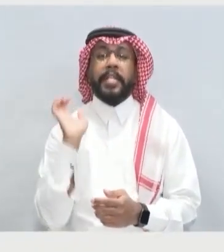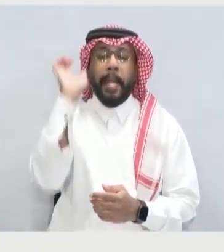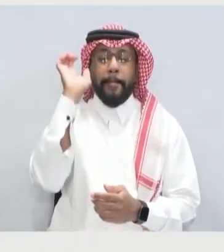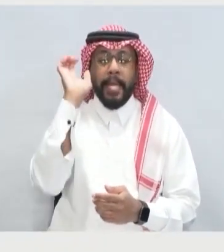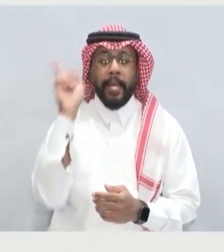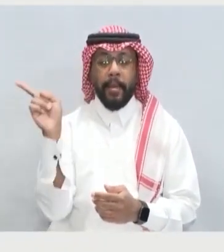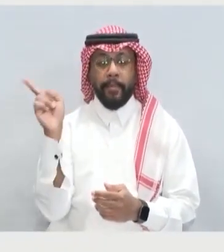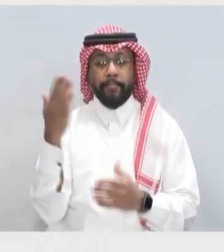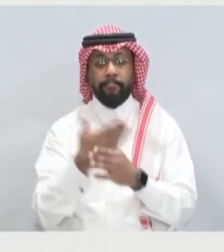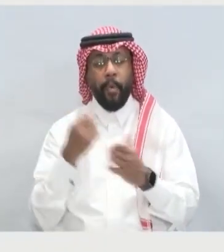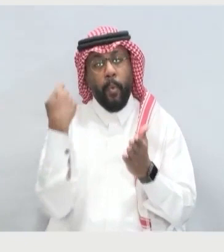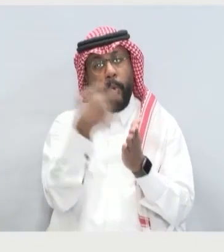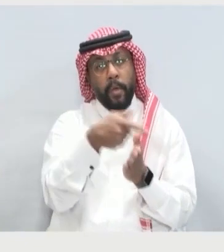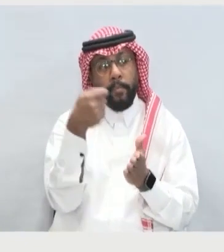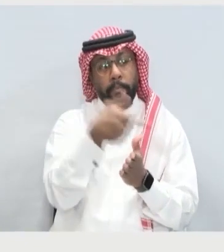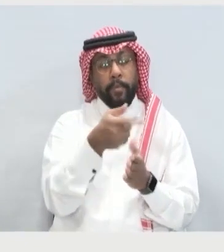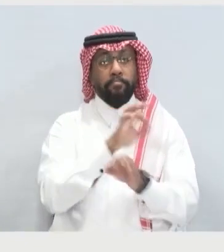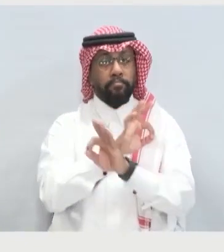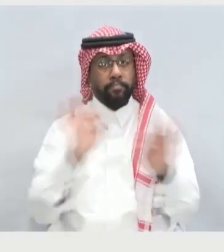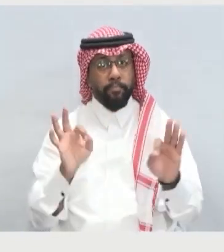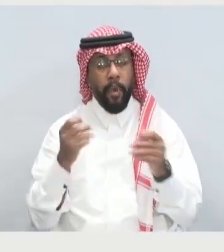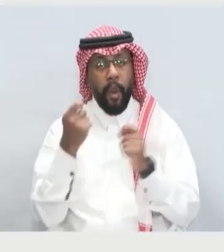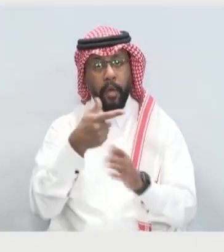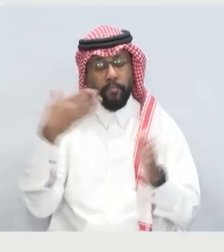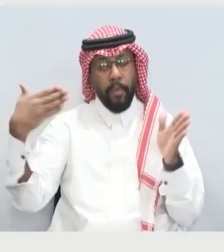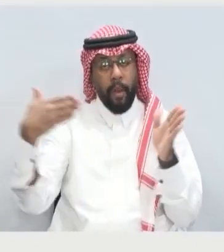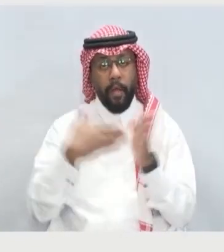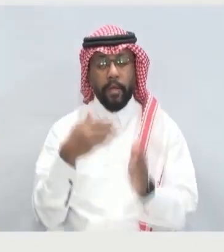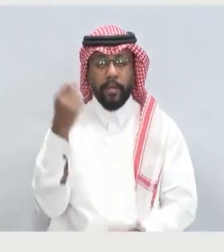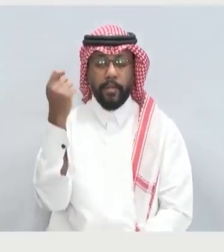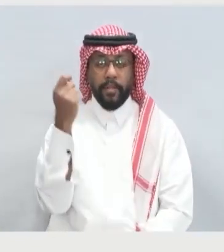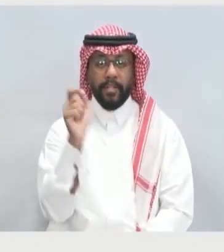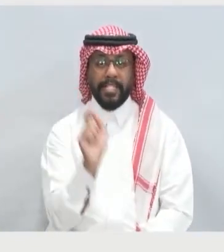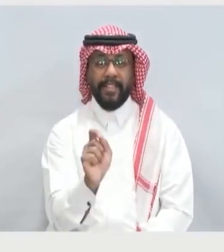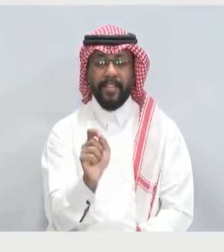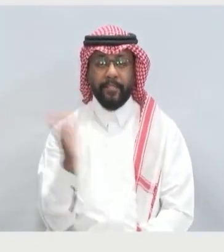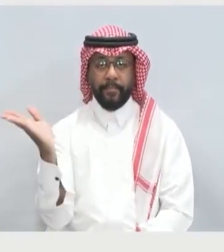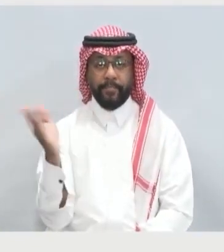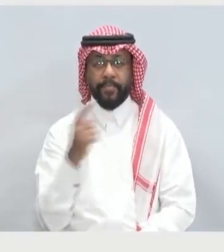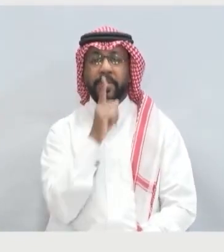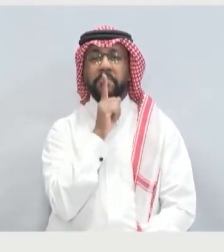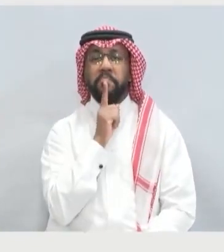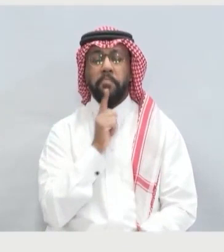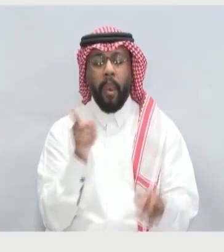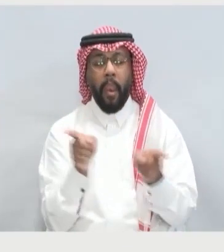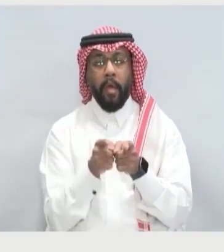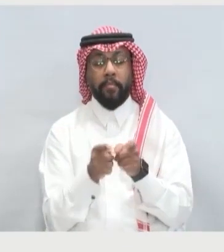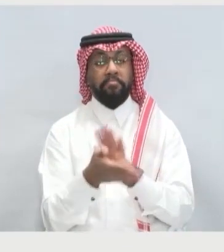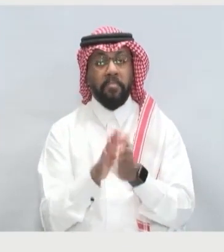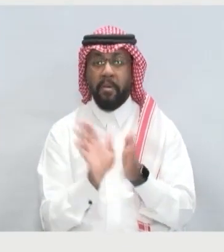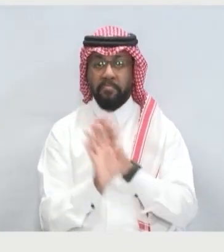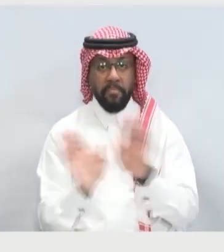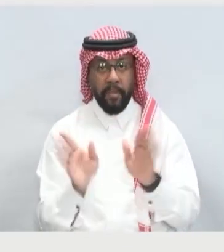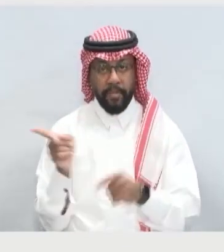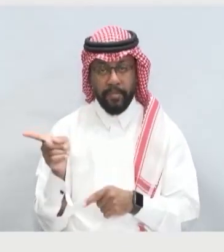وتتناقص مع تناقص المده الى ان تصل الى الصفر بعد انتهاء الفتره كذلك يتم استهلاك و تخفيض هذا